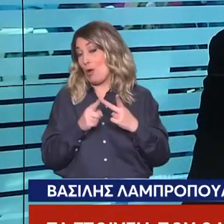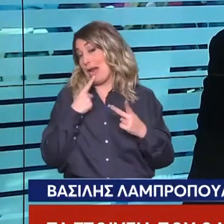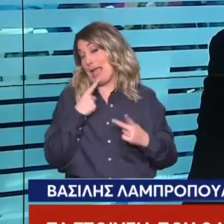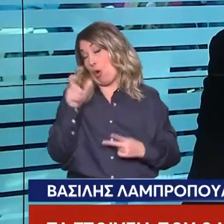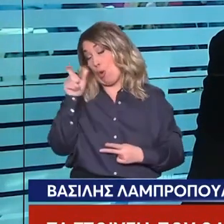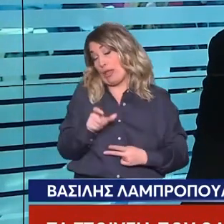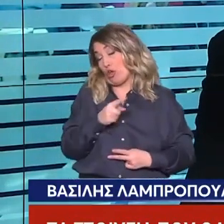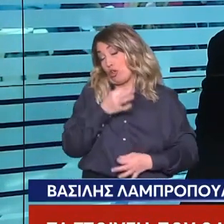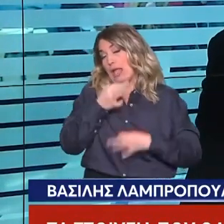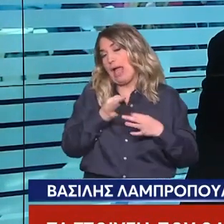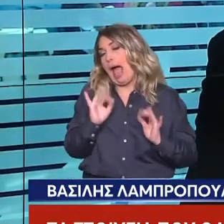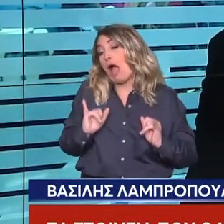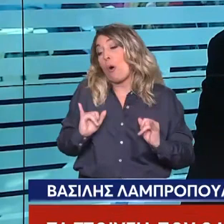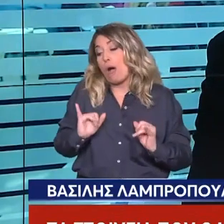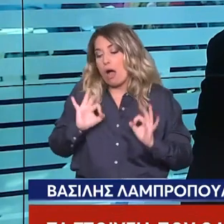πάρω εγώ,